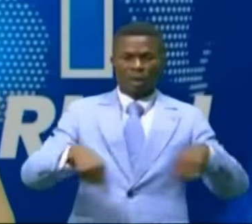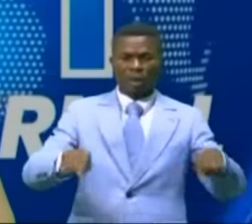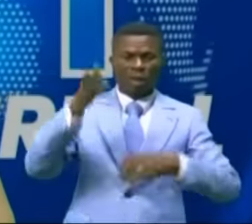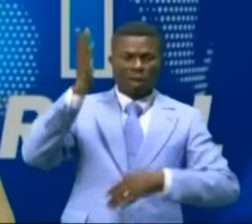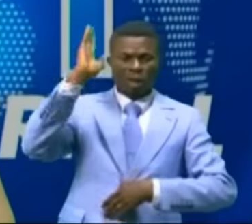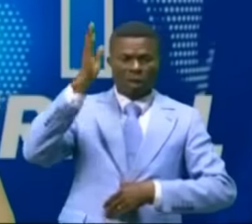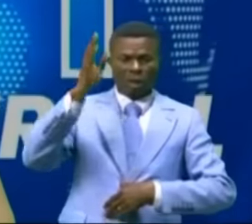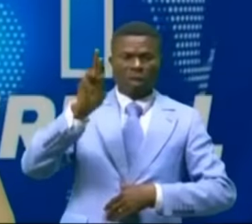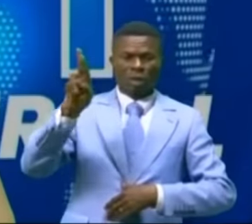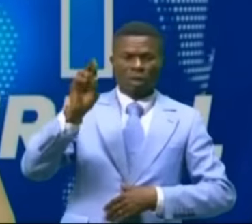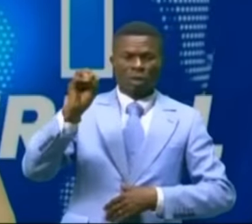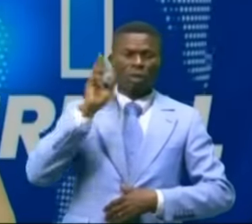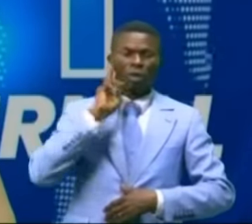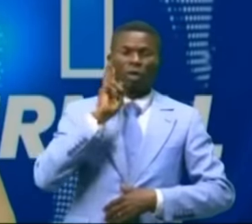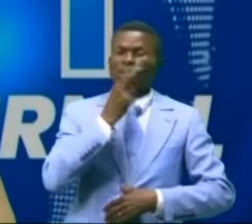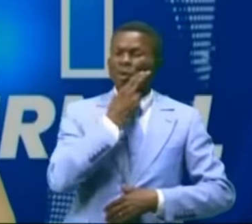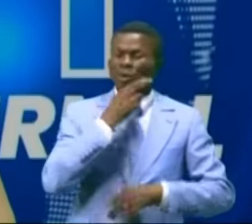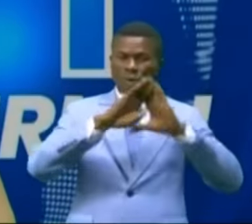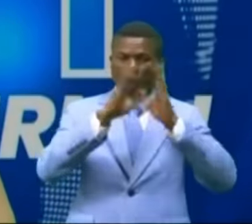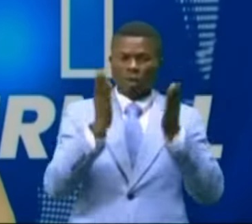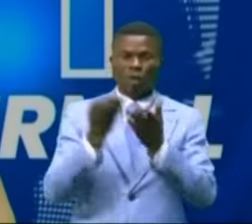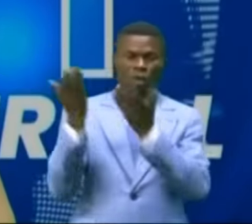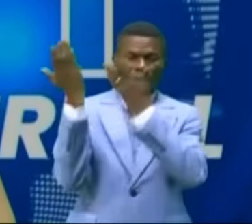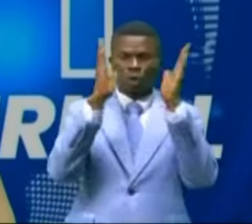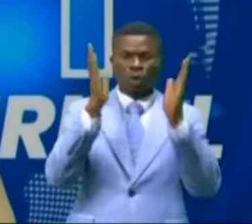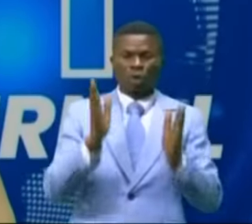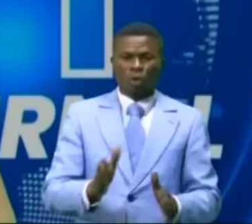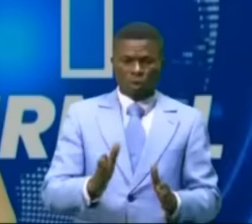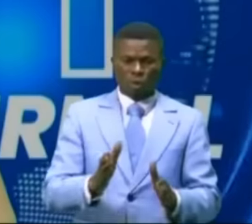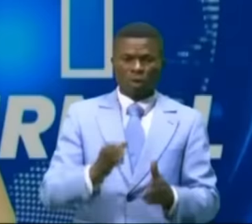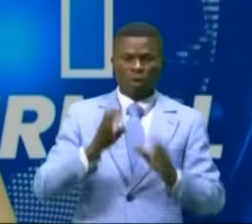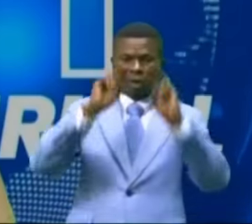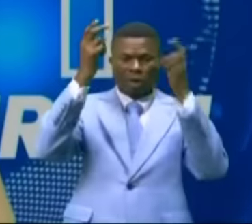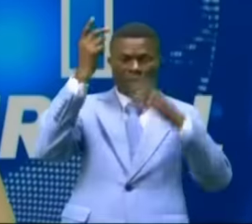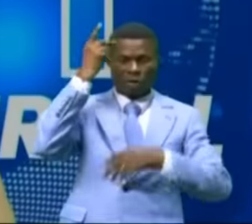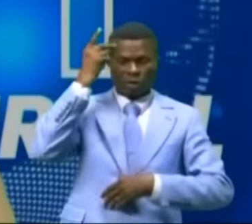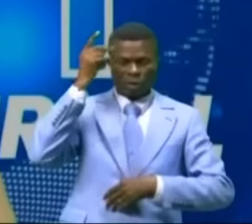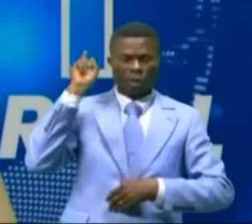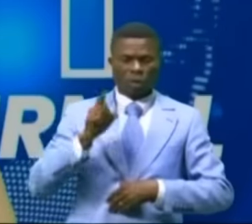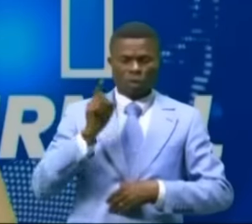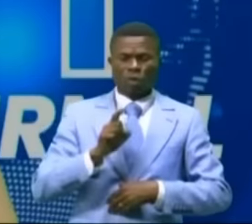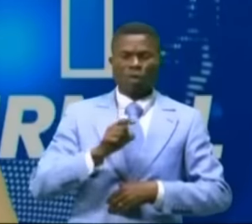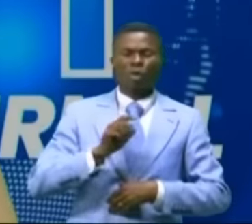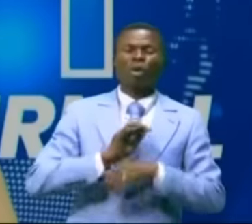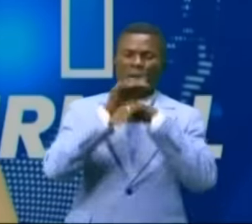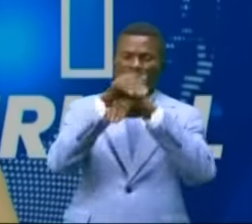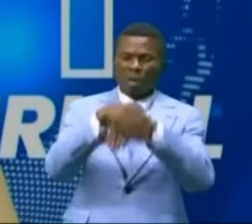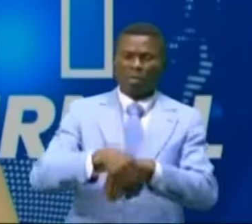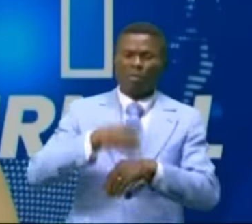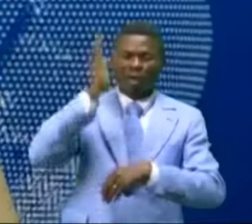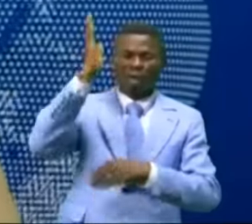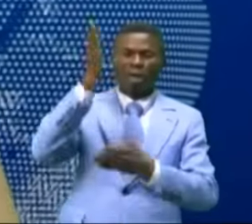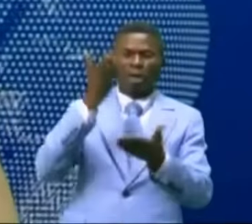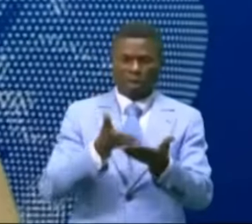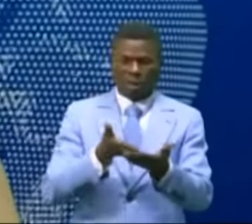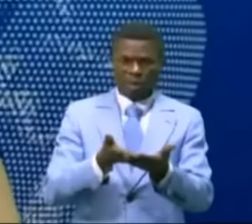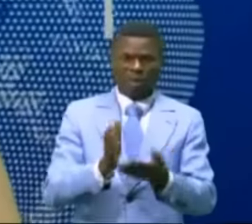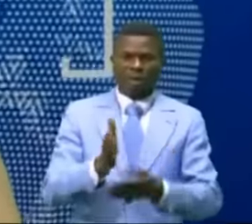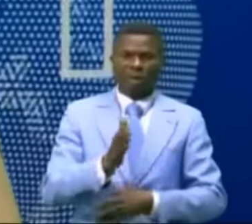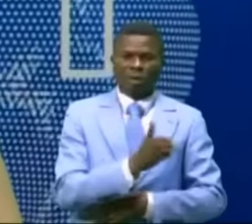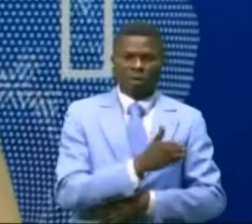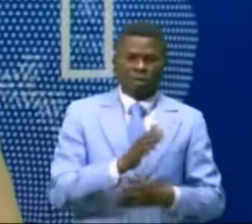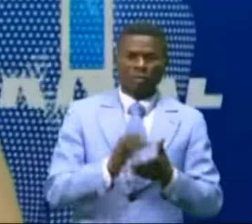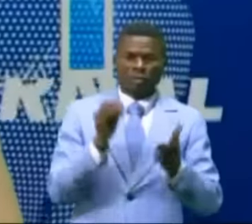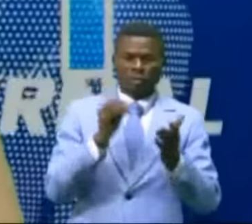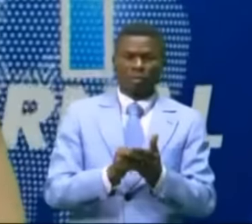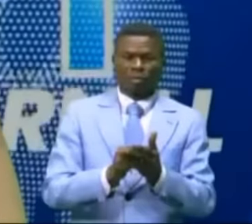conférence de Rotana Hotel. Tous les opérateurs économiques de la ville-province de Kinshasa sont vivement invités à y prendre part. Et